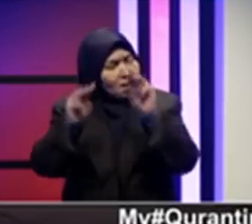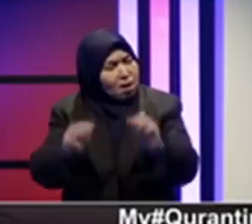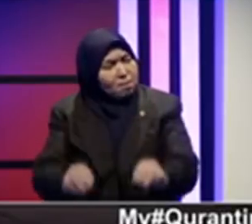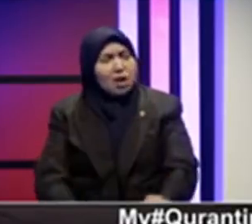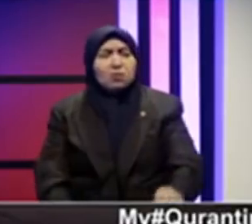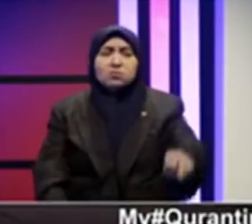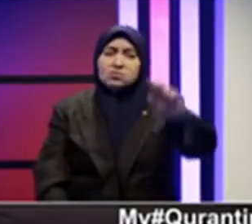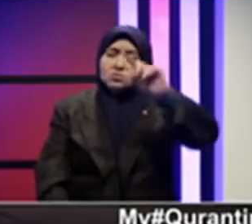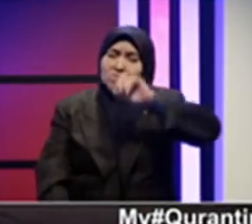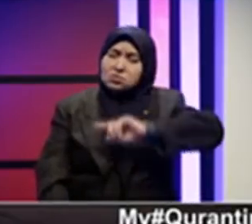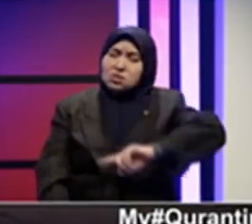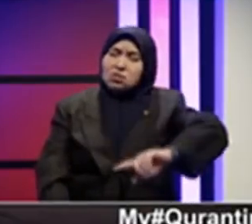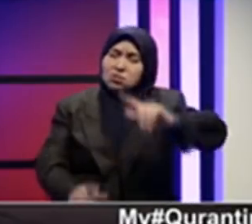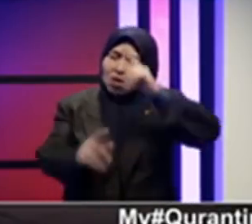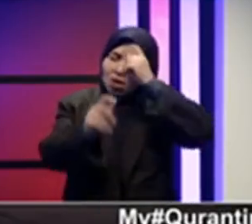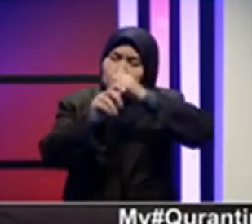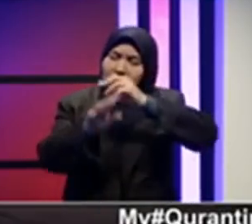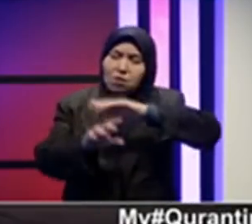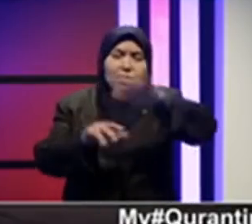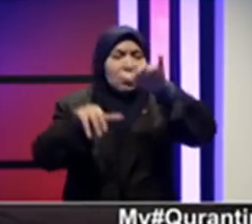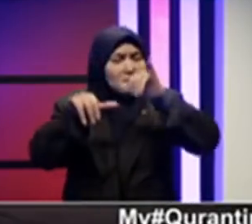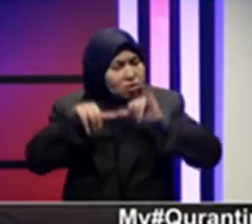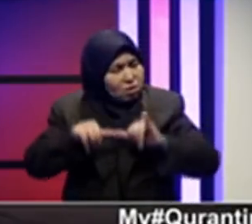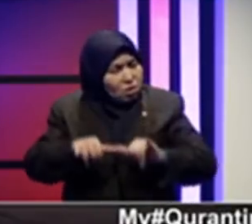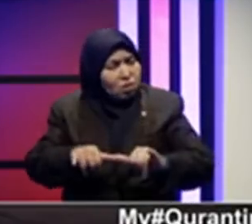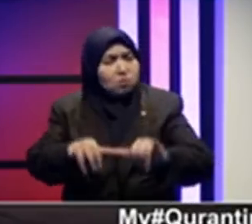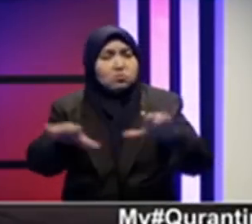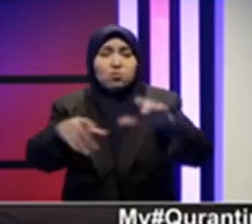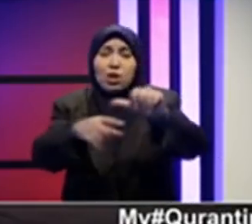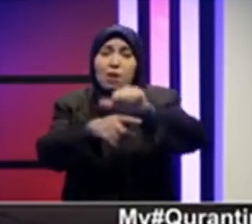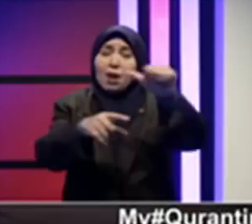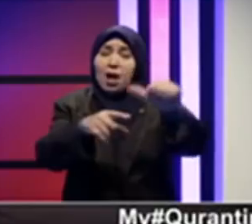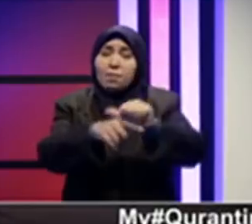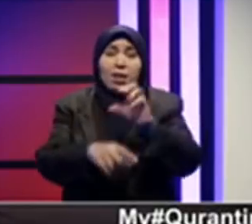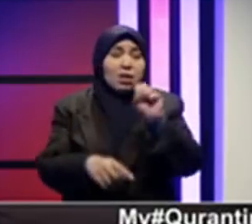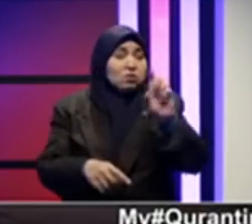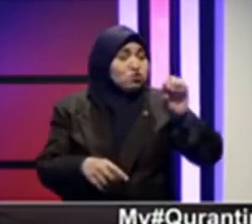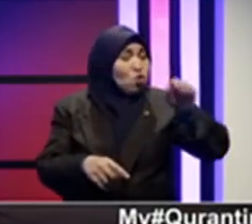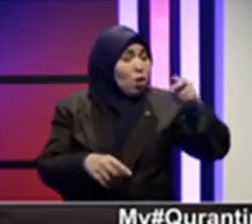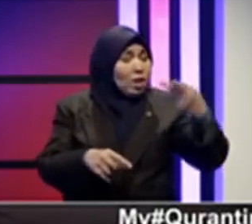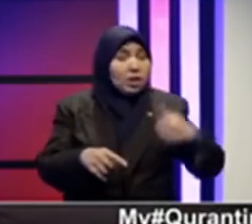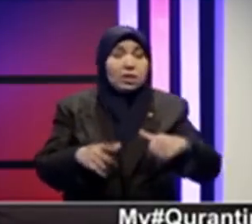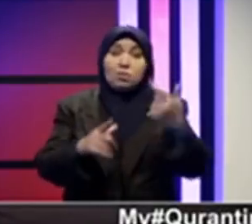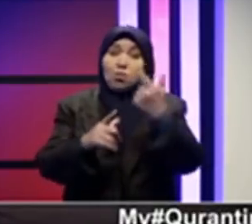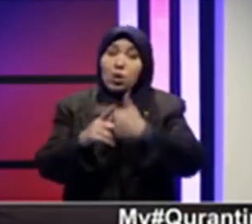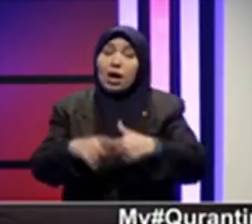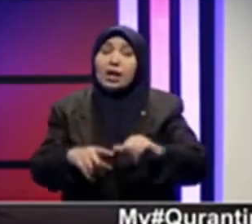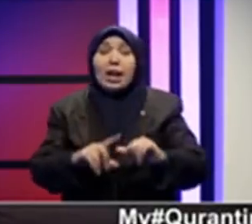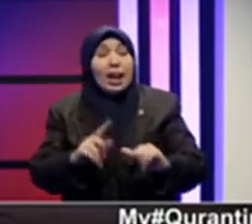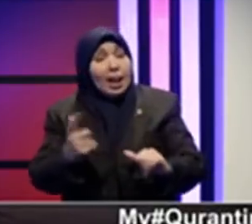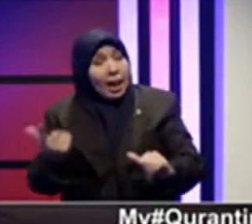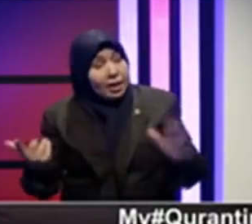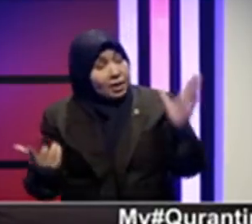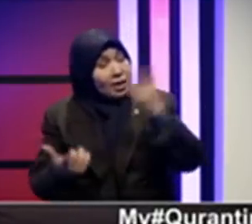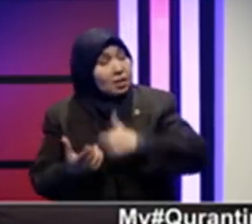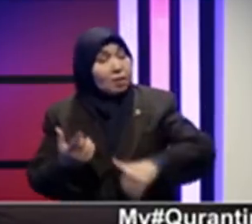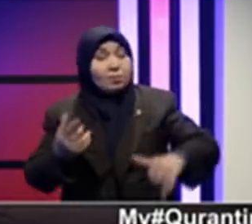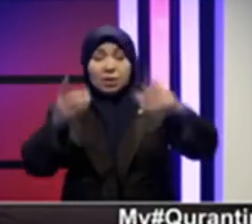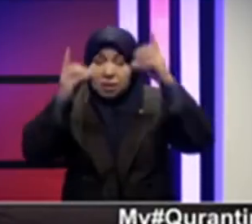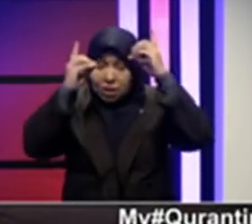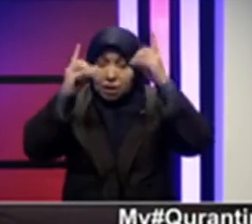dan kita terus melaksanakan amalan-amalan soleh di bulan-bulan yang lain, kerana tarbiyah di bulan Ramadan kita mudah-mudahan